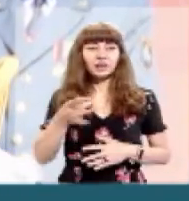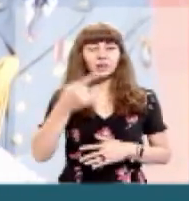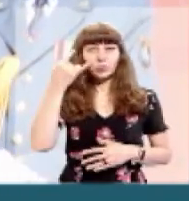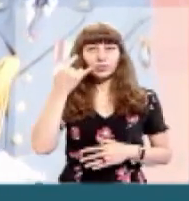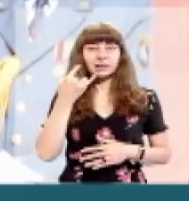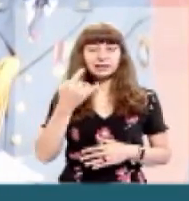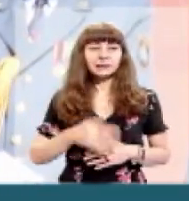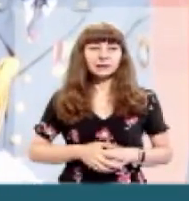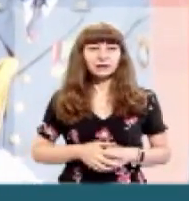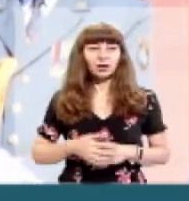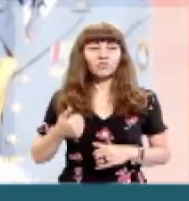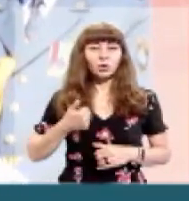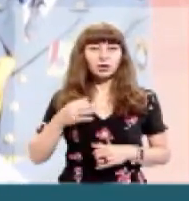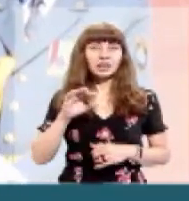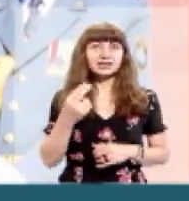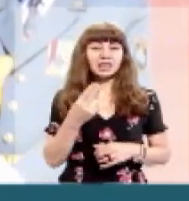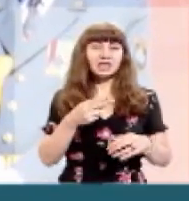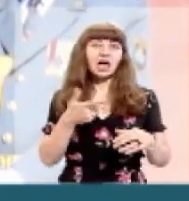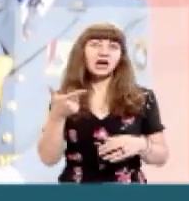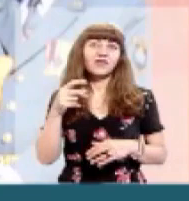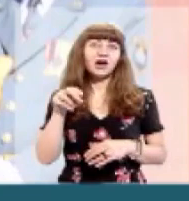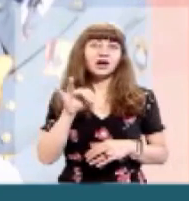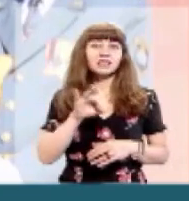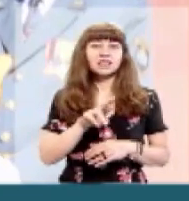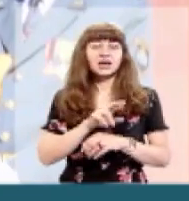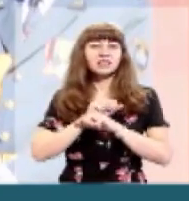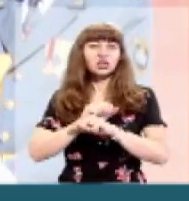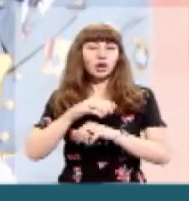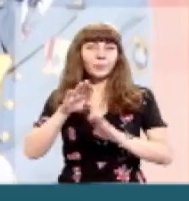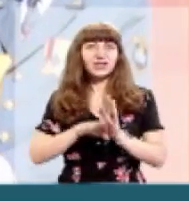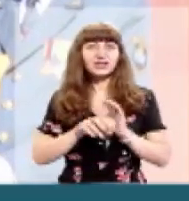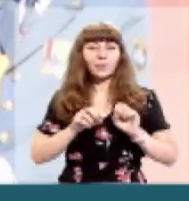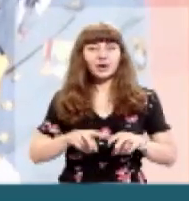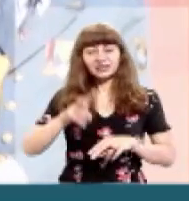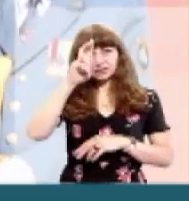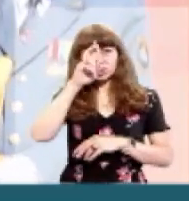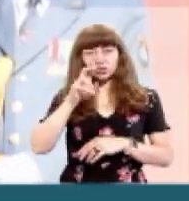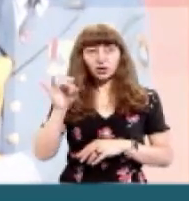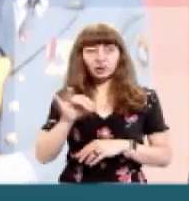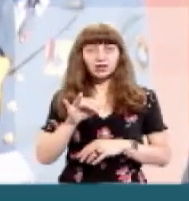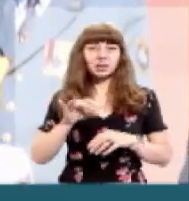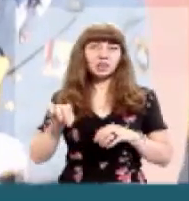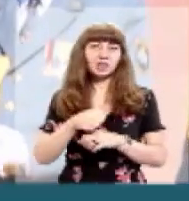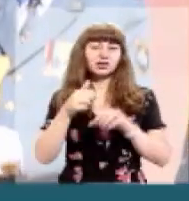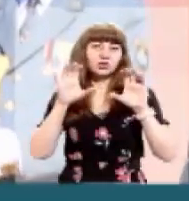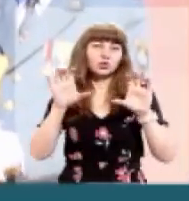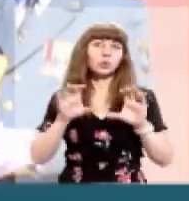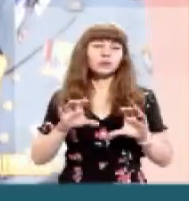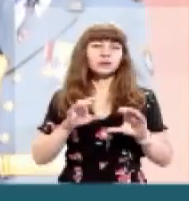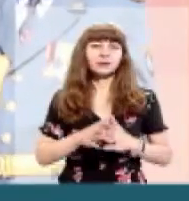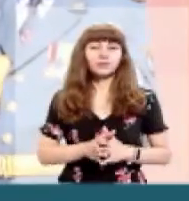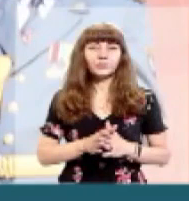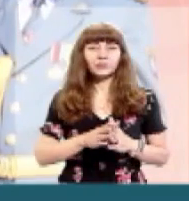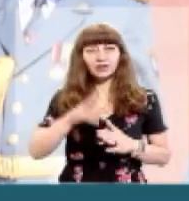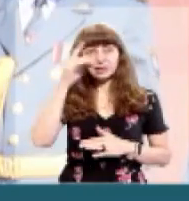Республики Казахстан воины Национальной гвардии надежно стоят на страже безопасности государства и конституционного строя нашей